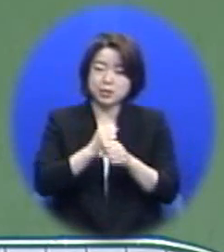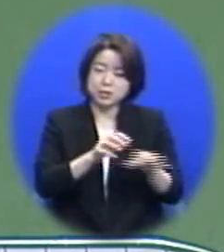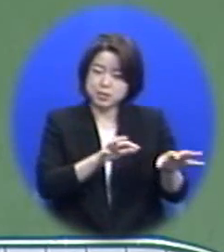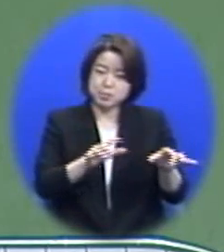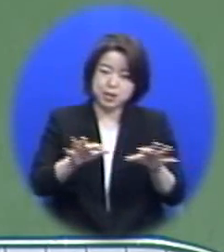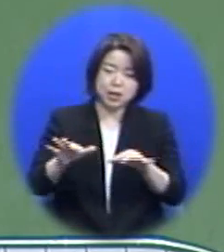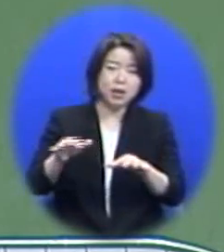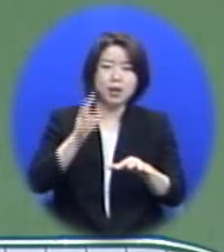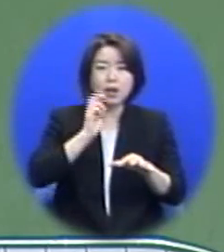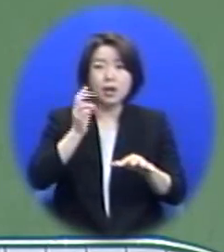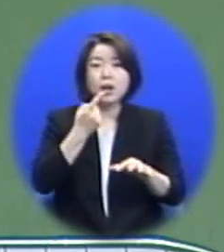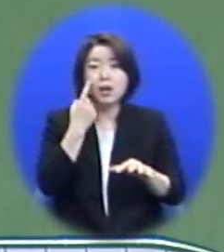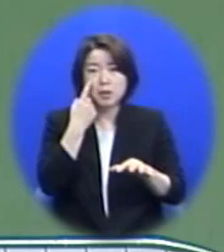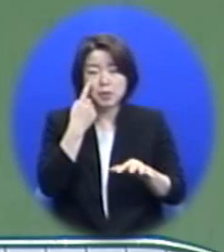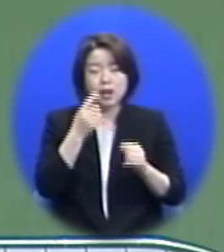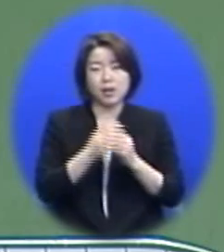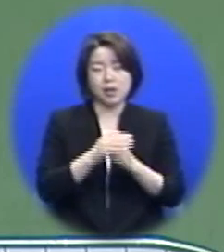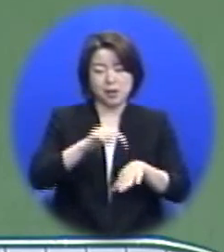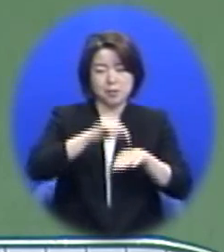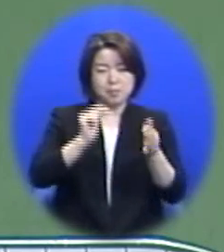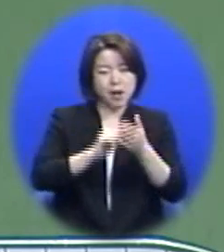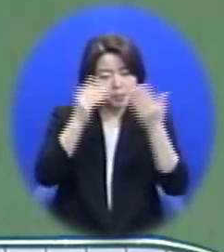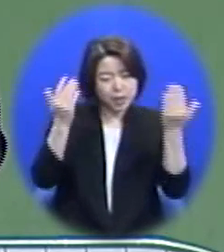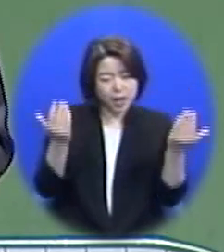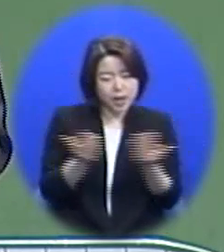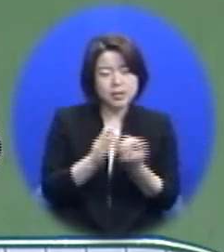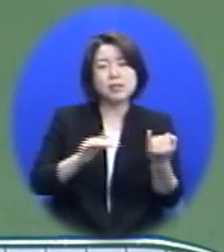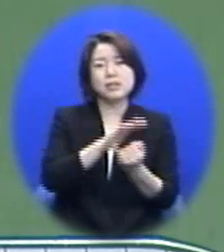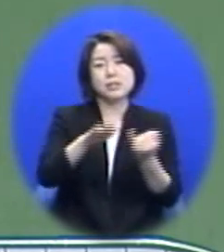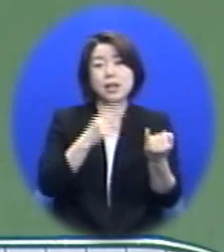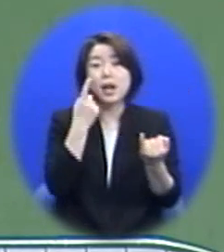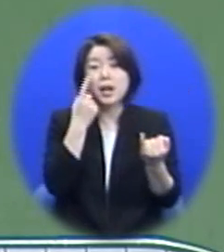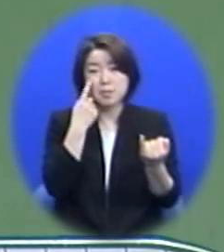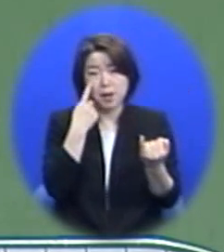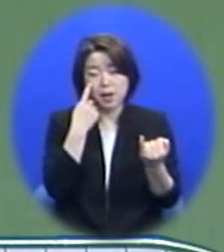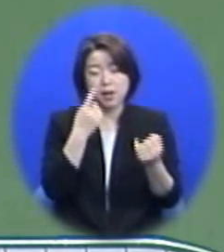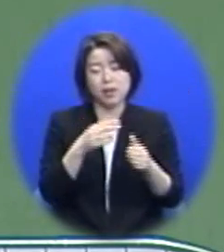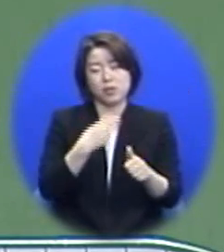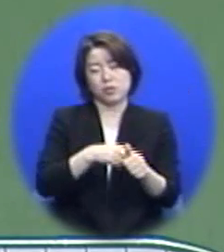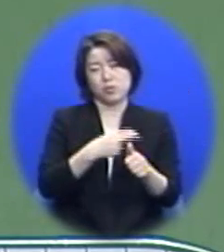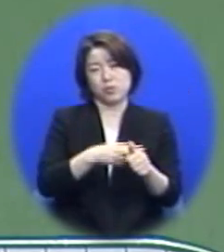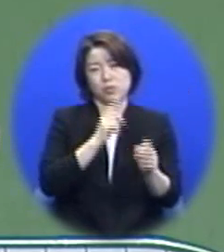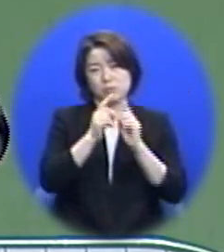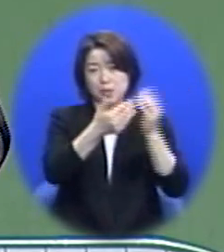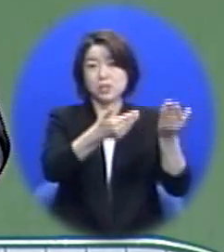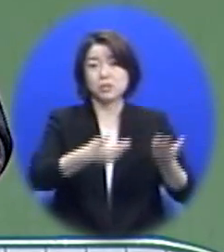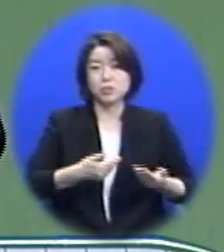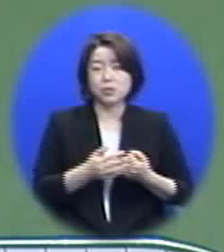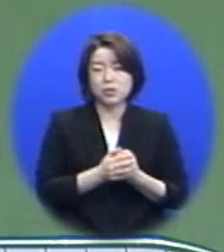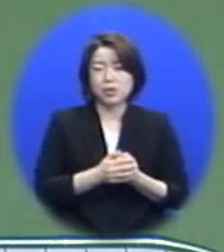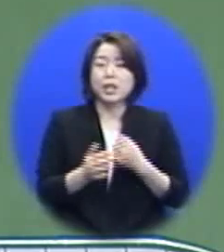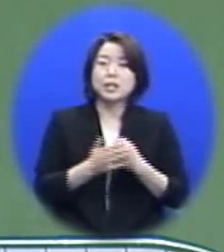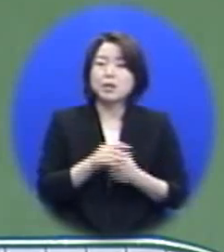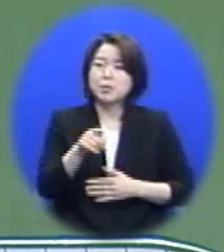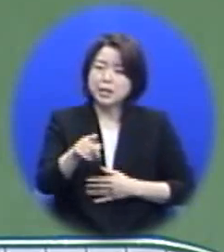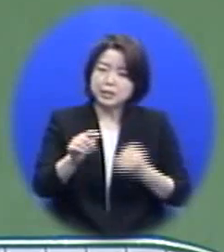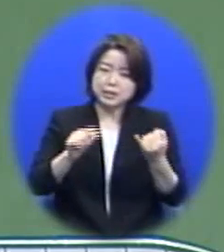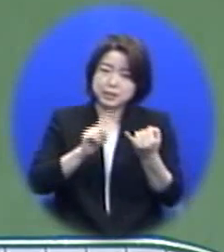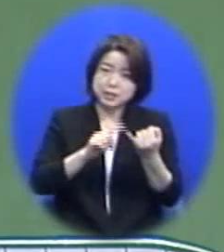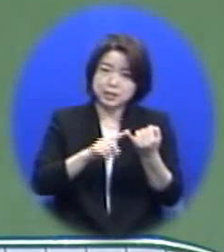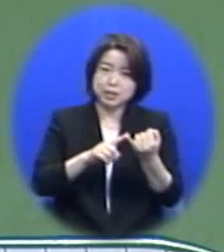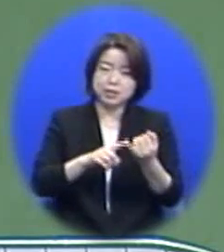마음을 다해서 한번 사랑해봐 그 교수님이 그렇게 조언을 해 주더 그래서 그는 정말 그 여인을